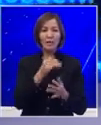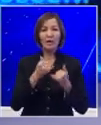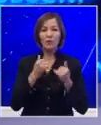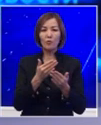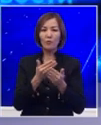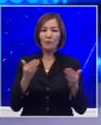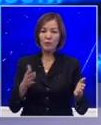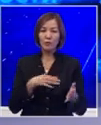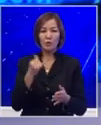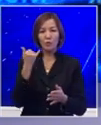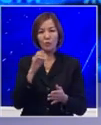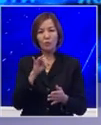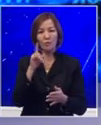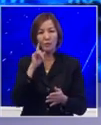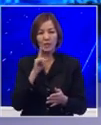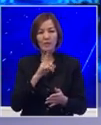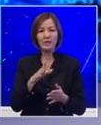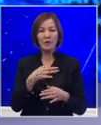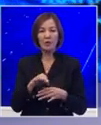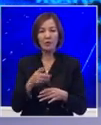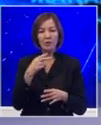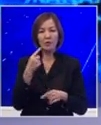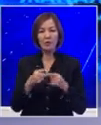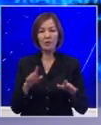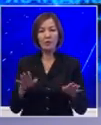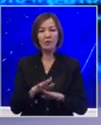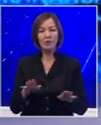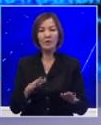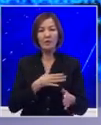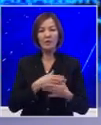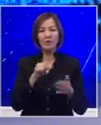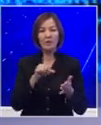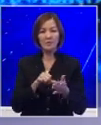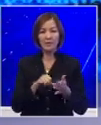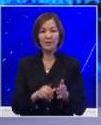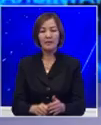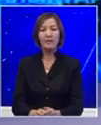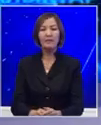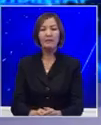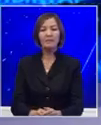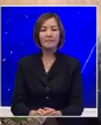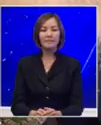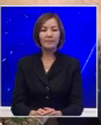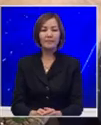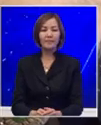музейі. Бұған ұйғыр, еңбекші қазақ аудандарының дәстүрлі әншілері де атсалысты. Айолым Жүрсінқызы толықтырады.